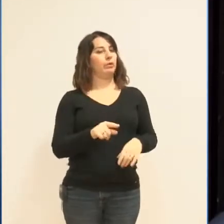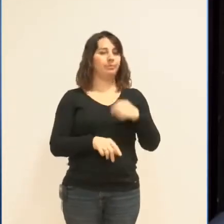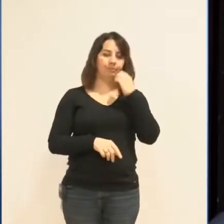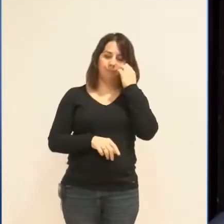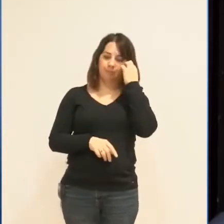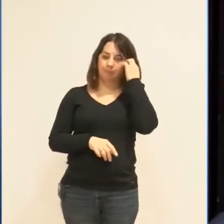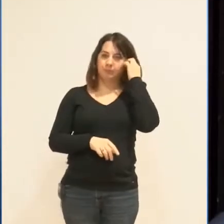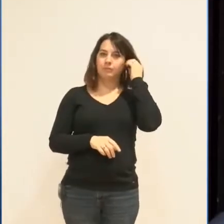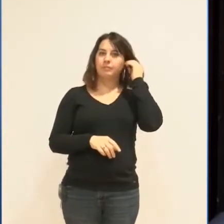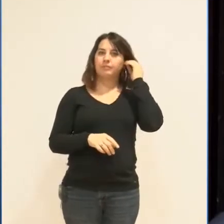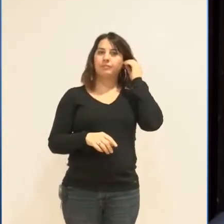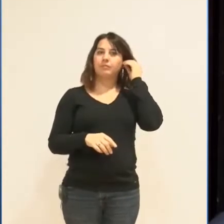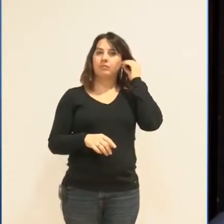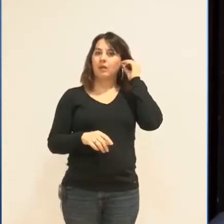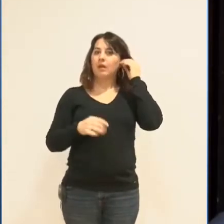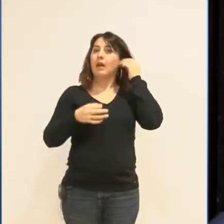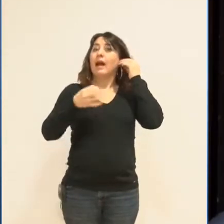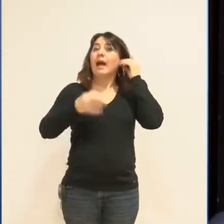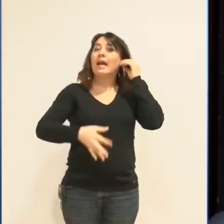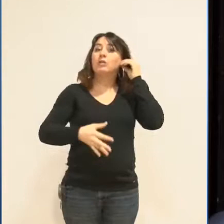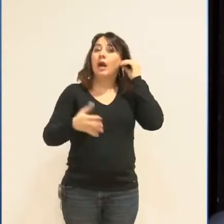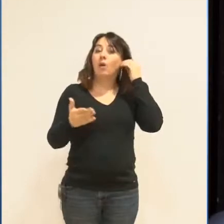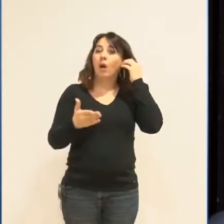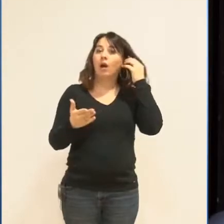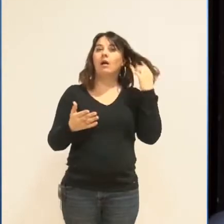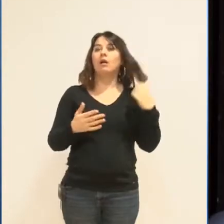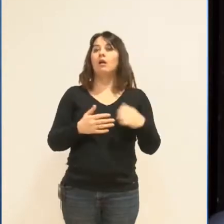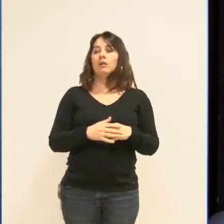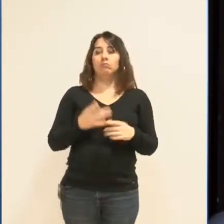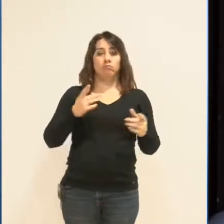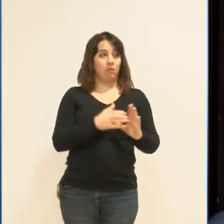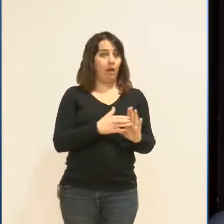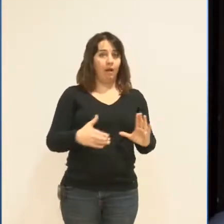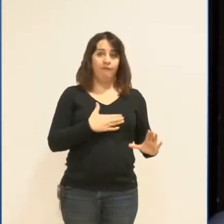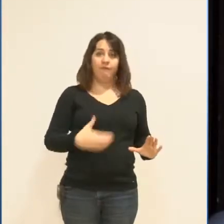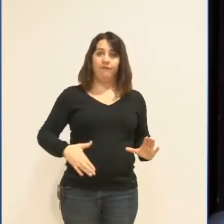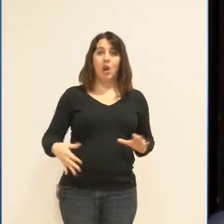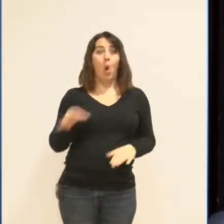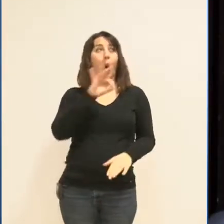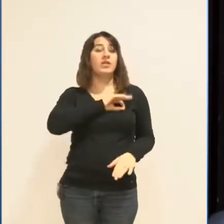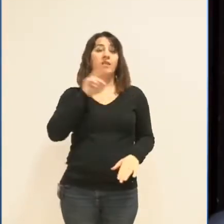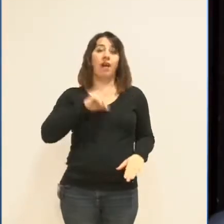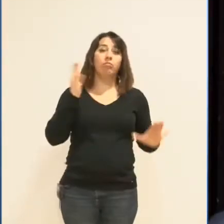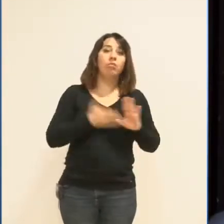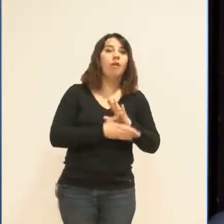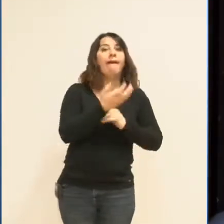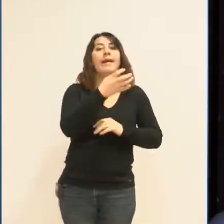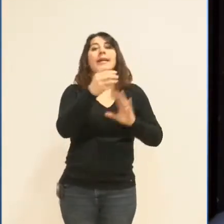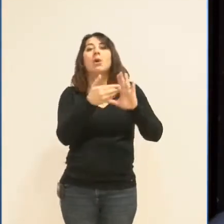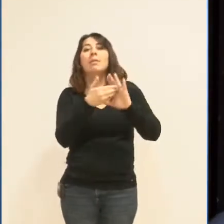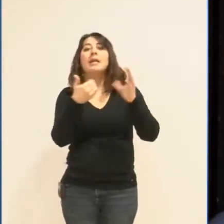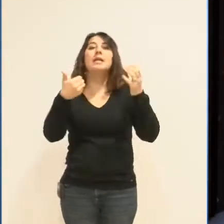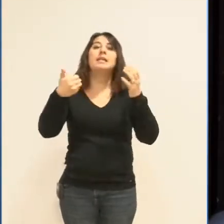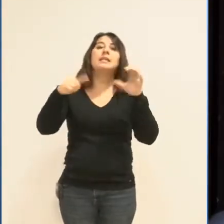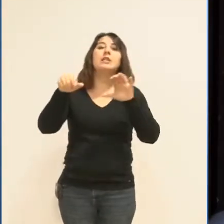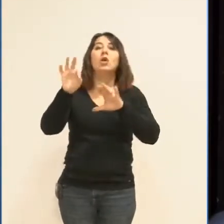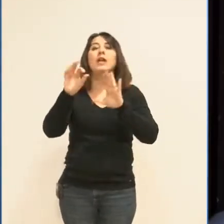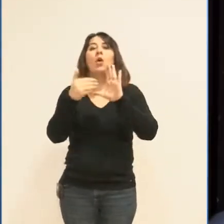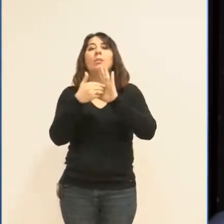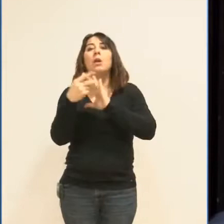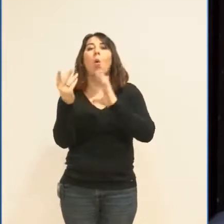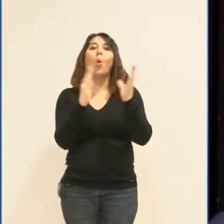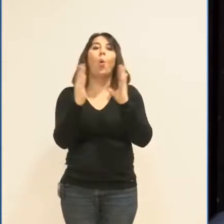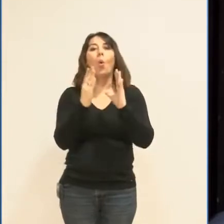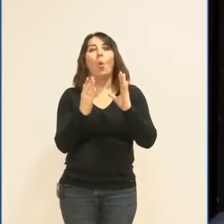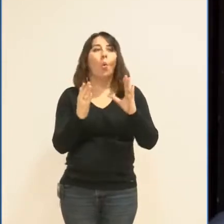Quel en a été le résultat ? Le premier résultat, la perte sèche pour la ville d'une recette, alors on ne sait pas bien, entre 400 000 et 650 000 euros,